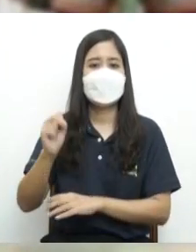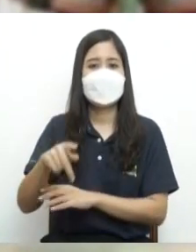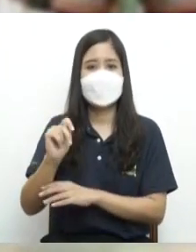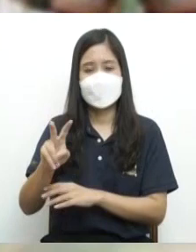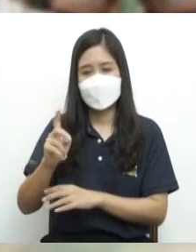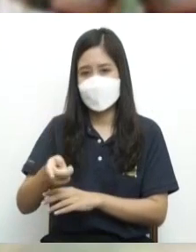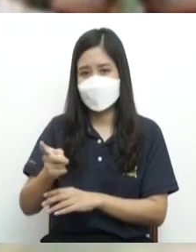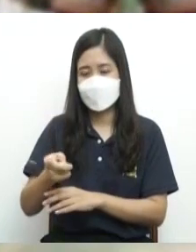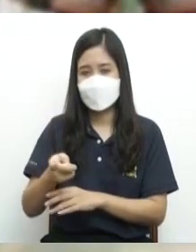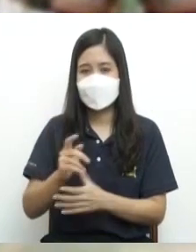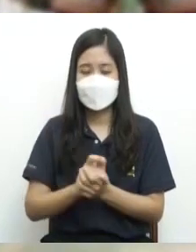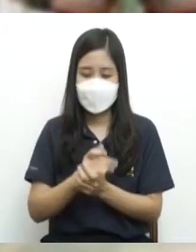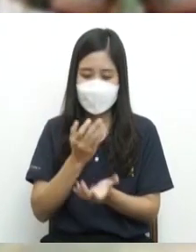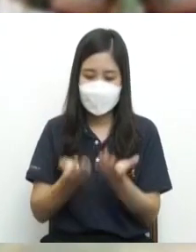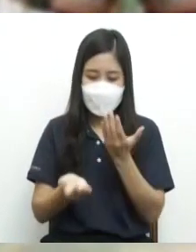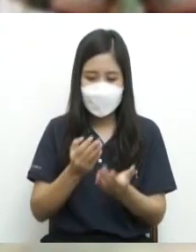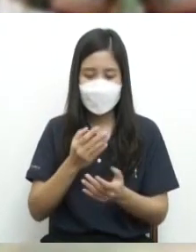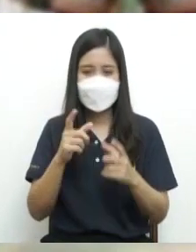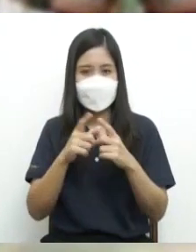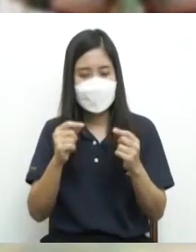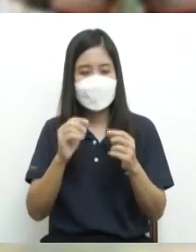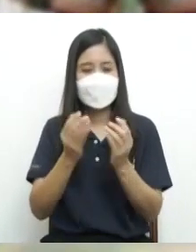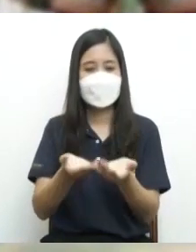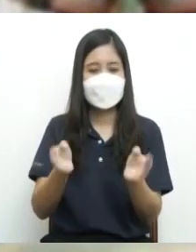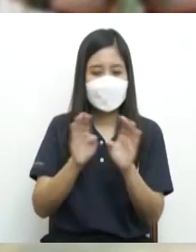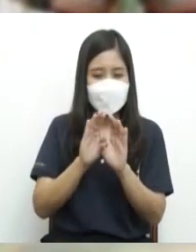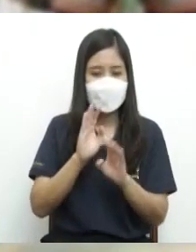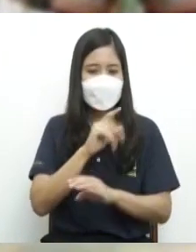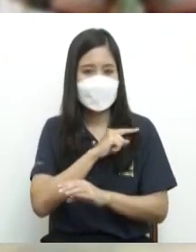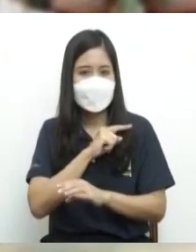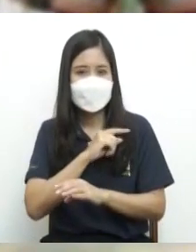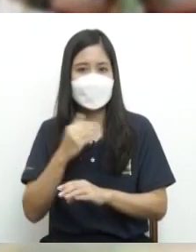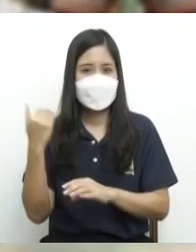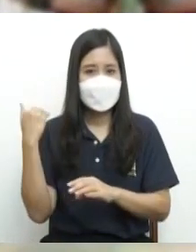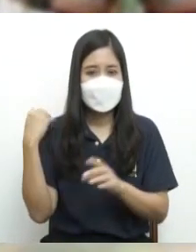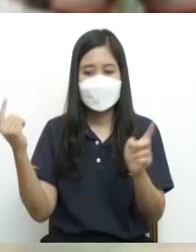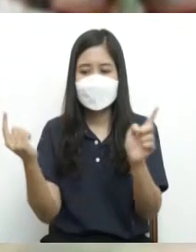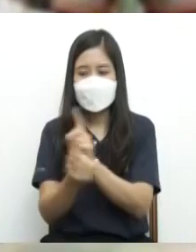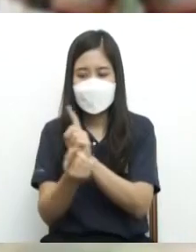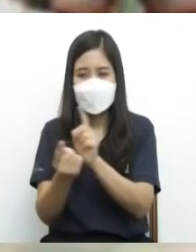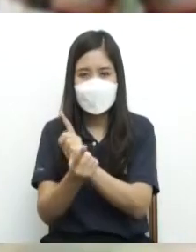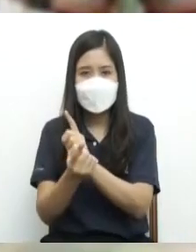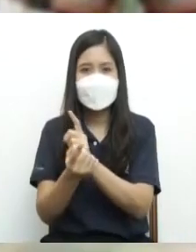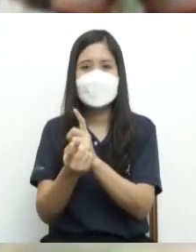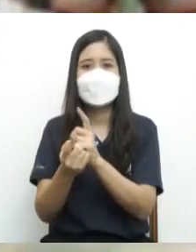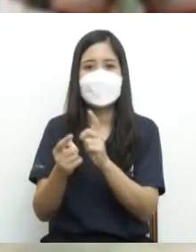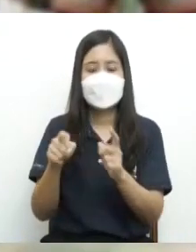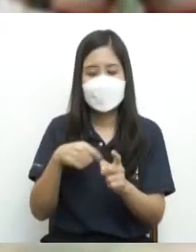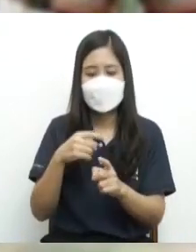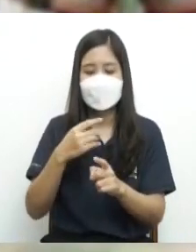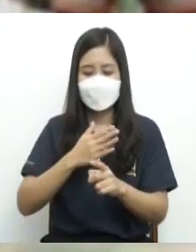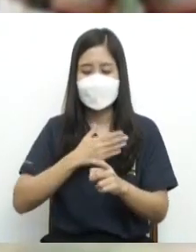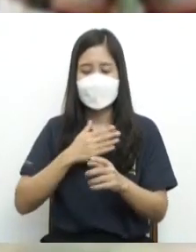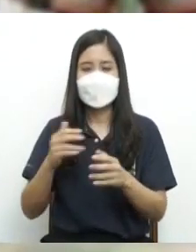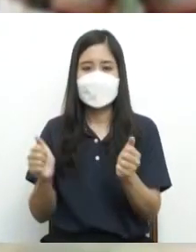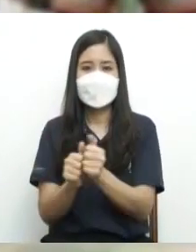ม้เรื่องภาระส่วนตัวของท่านเรื่องครอบครัวหากเห็นว่าผมพอจะมีส่วนหนึ่งสนับสนุนให้เกิดความสำเ